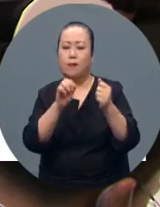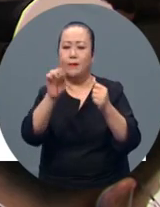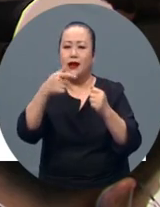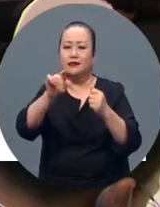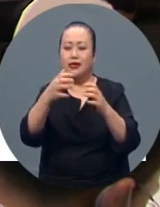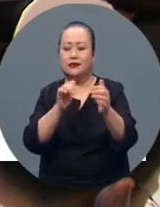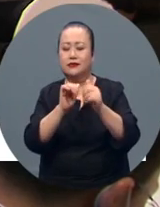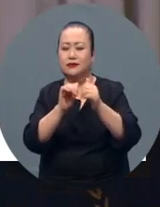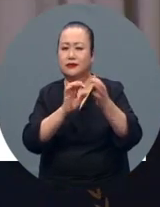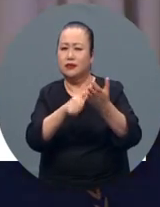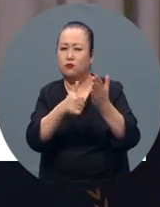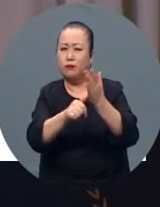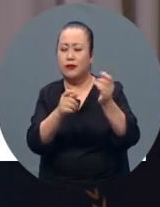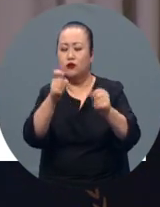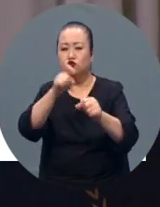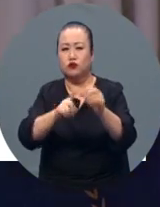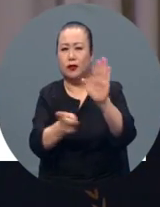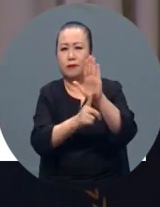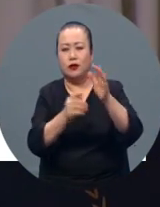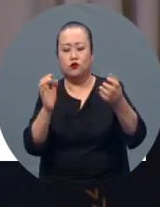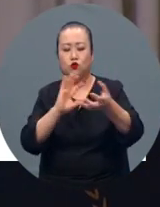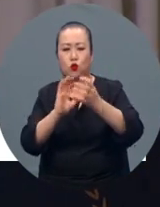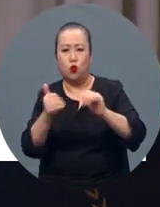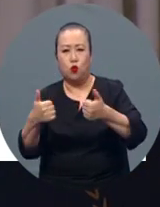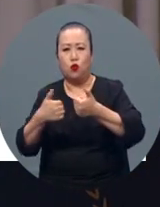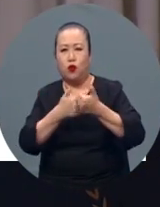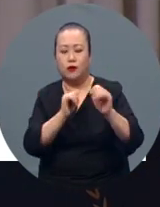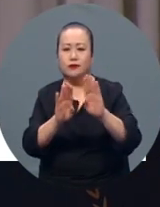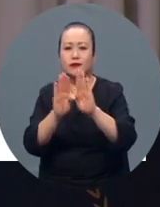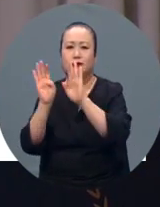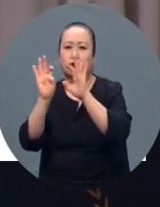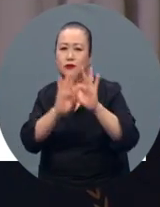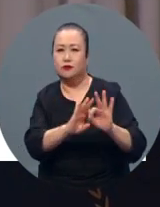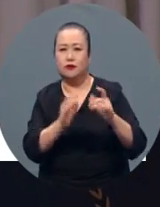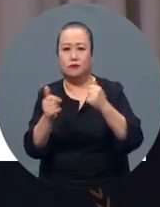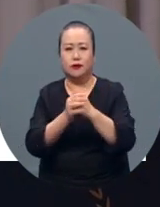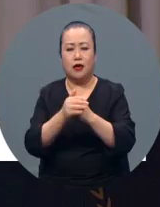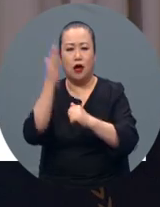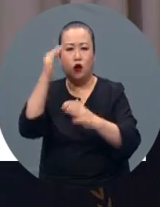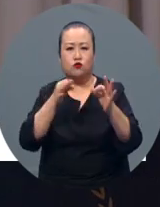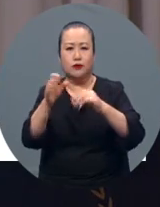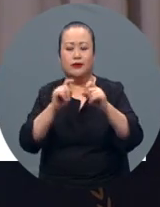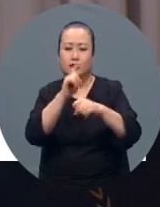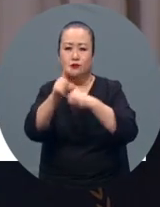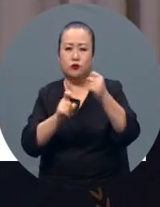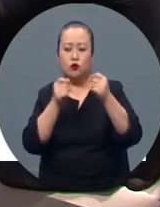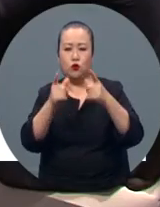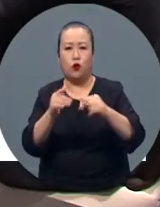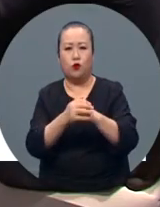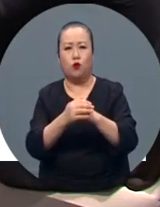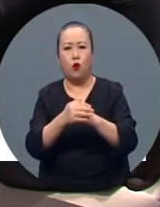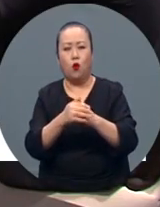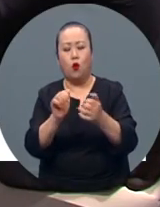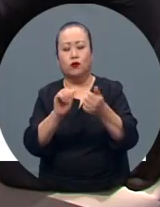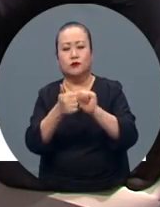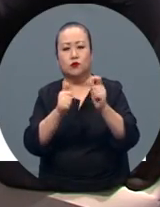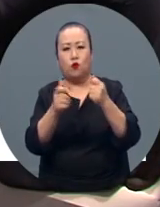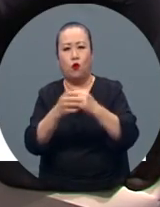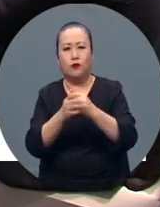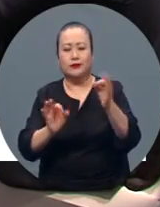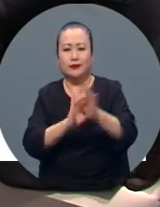파생상품 시장에 관한 주제 발표와 토론이 이뤄졌습니다. 한국거래소는 10주년을 계기로 증권